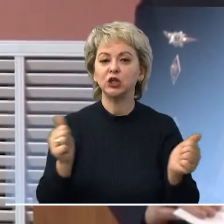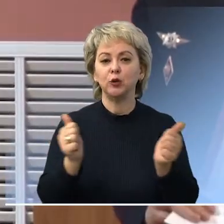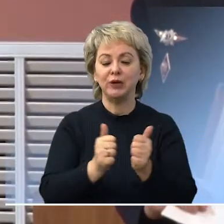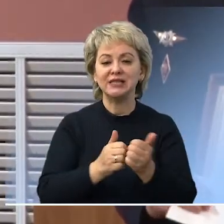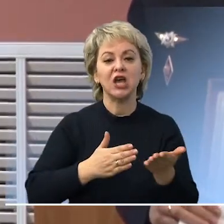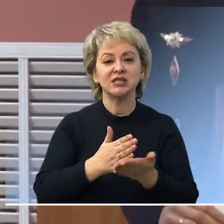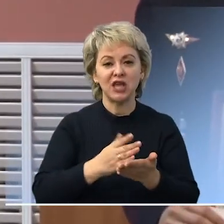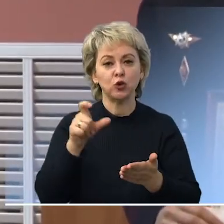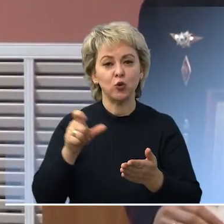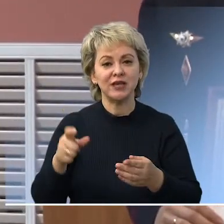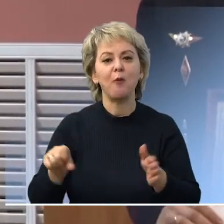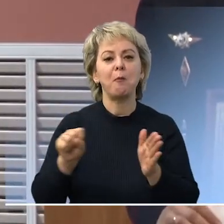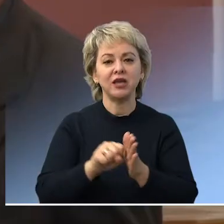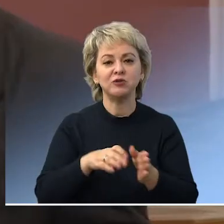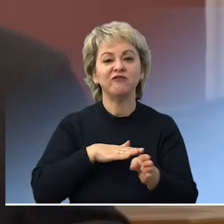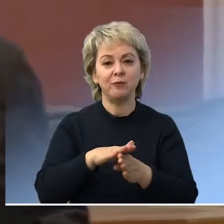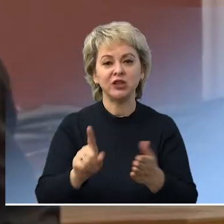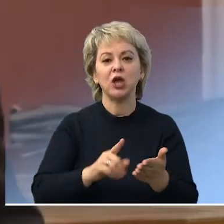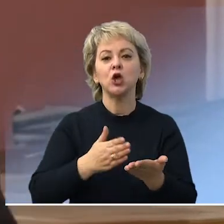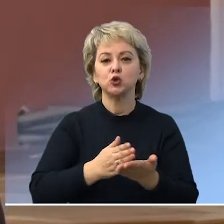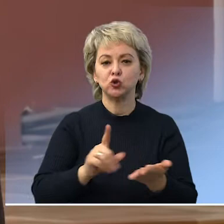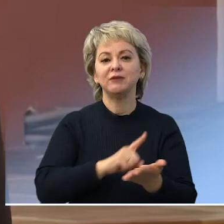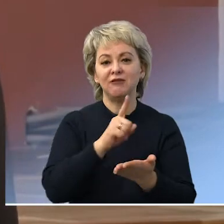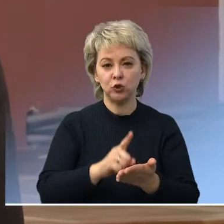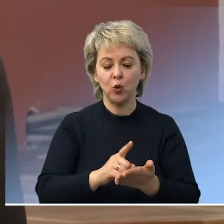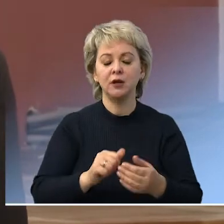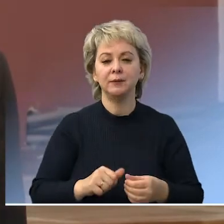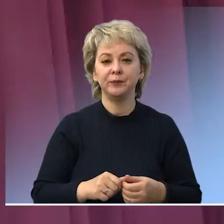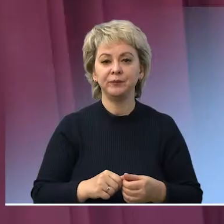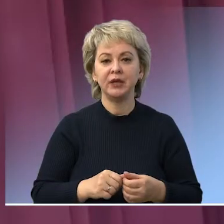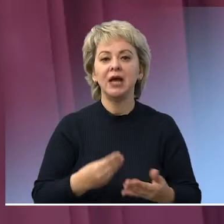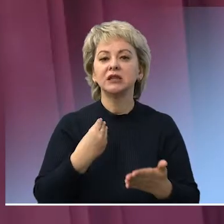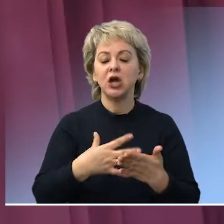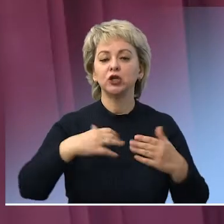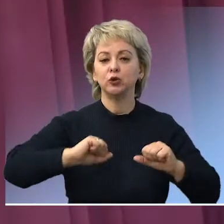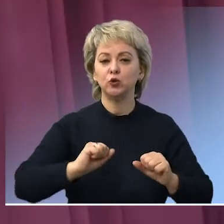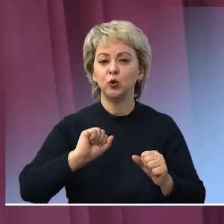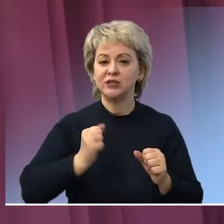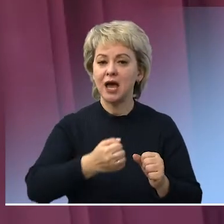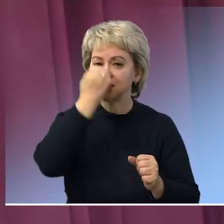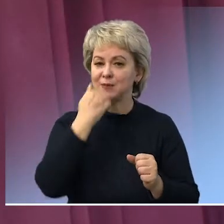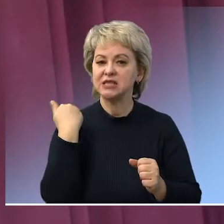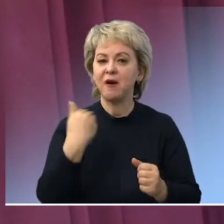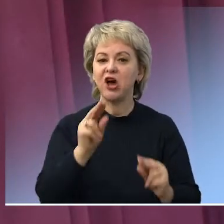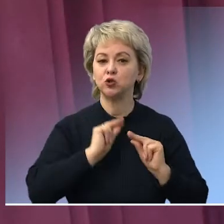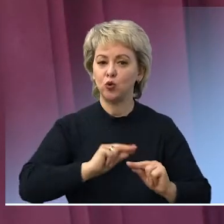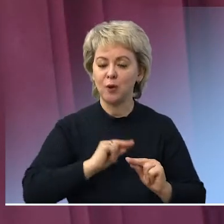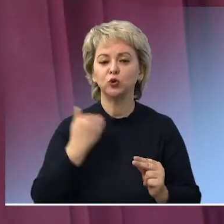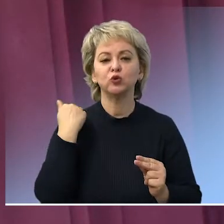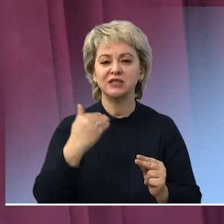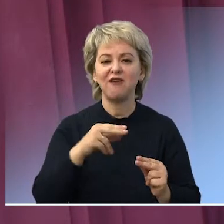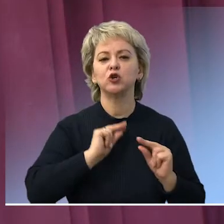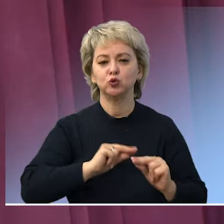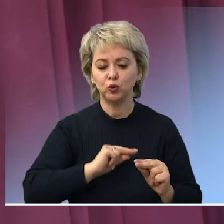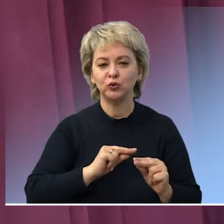и близкие сотрудников погибших при выполнении служебного долга. Дорогие друзья, спасибо вам за вашу работу, за